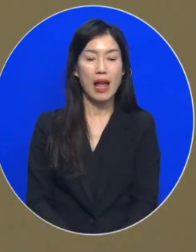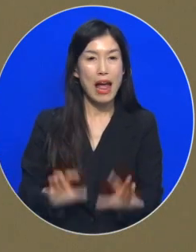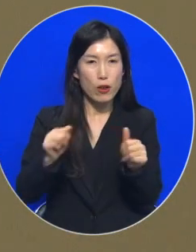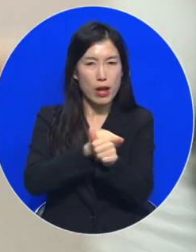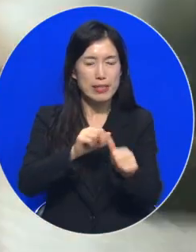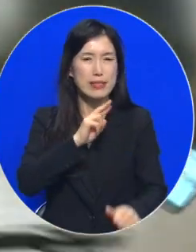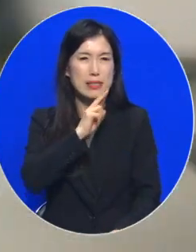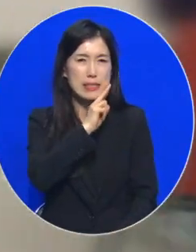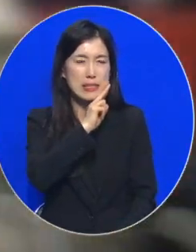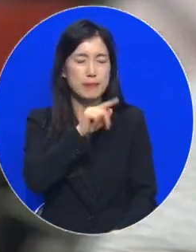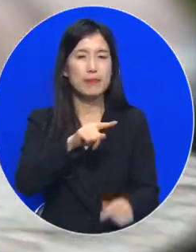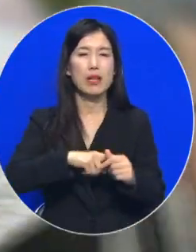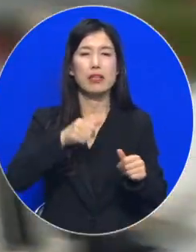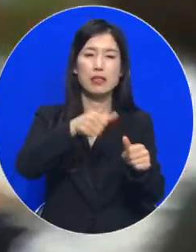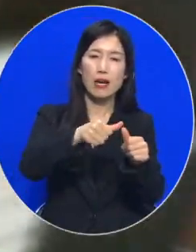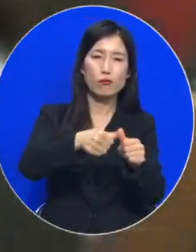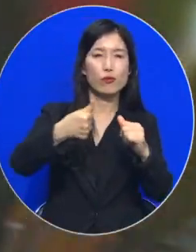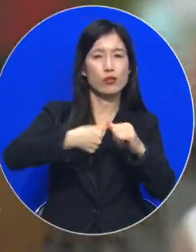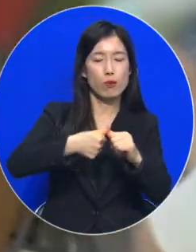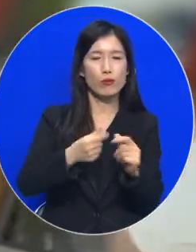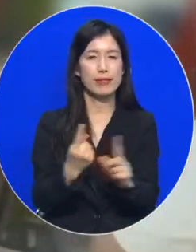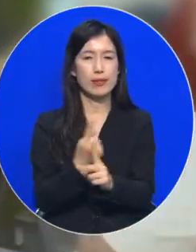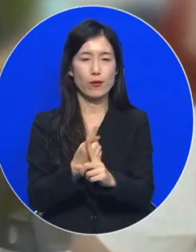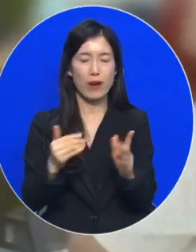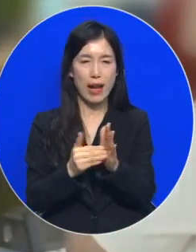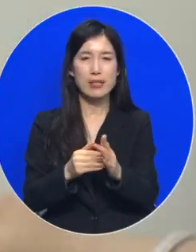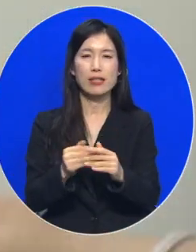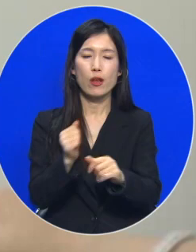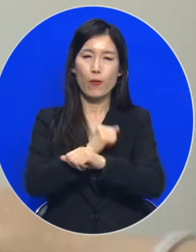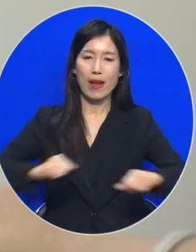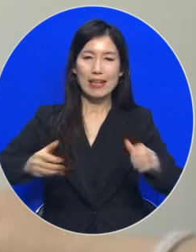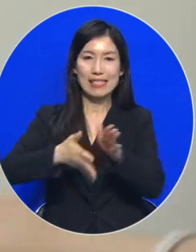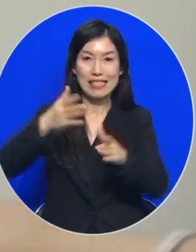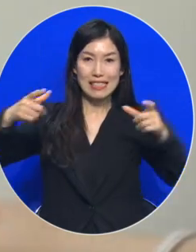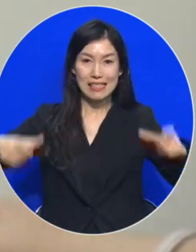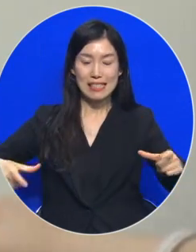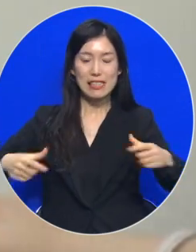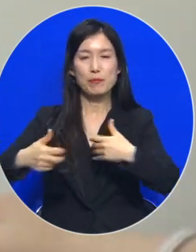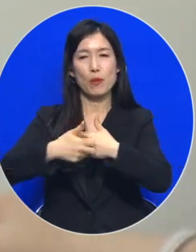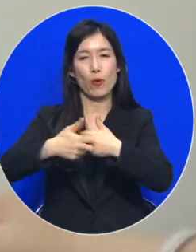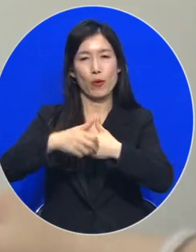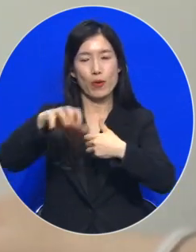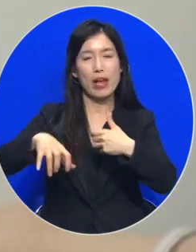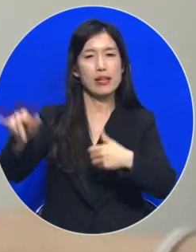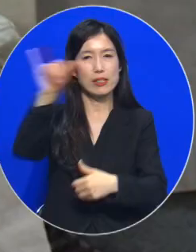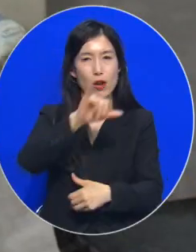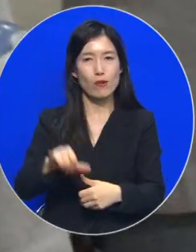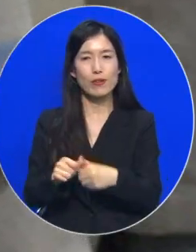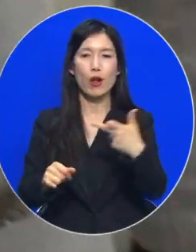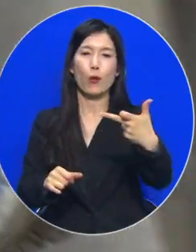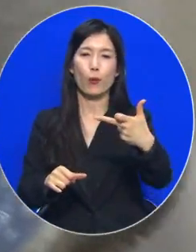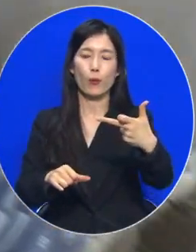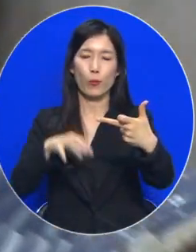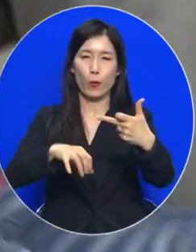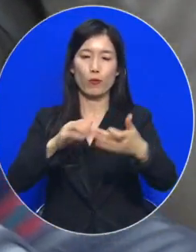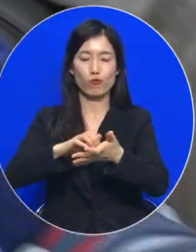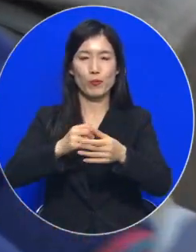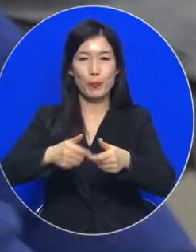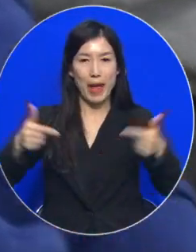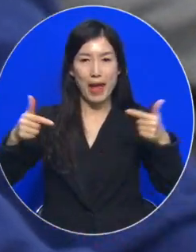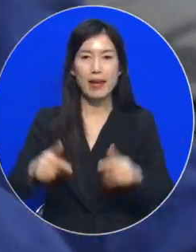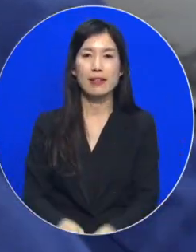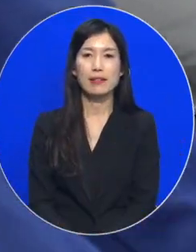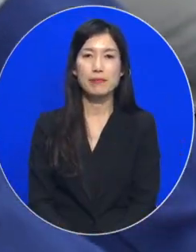의심사례에 대해 자문하고 치료까지 진행하는 광역 아동학대 전담 의료기관도 전국 17개까지 확대할